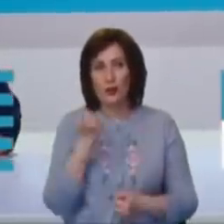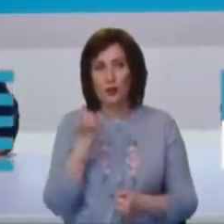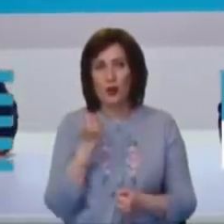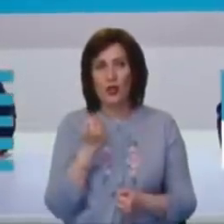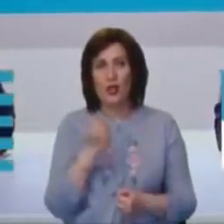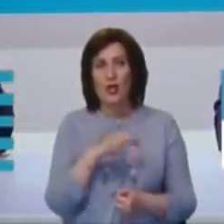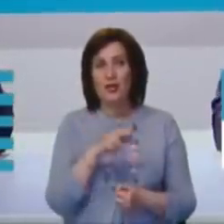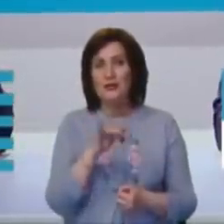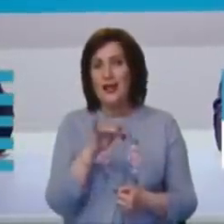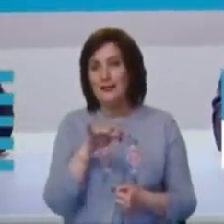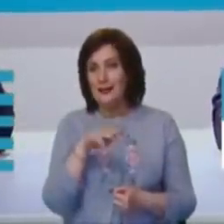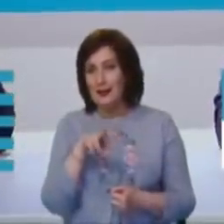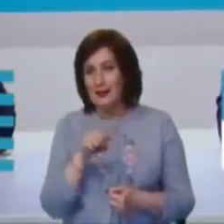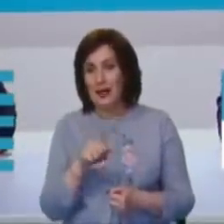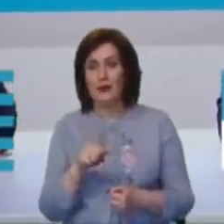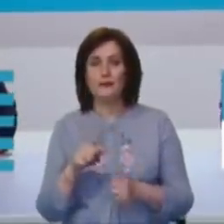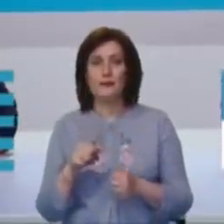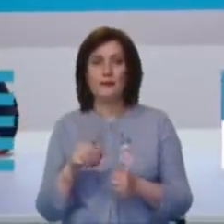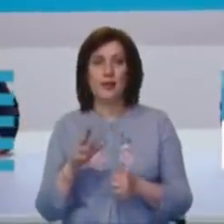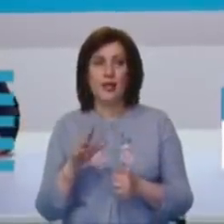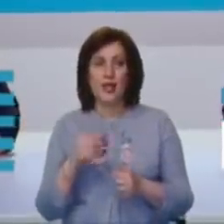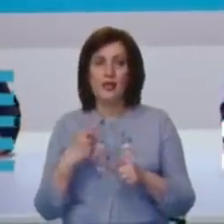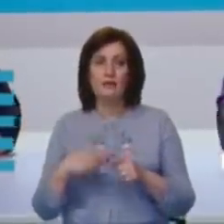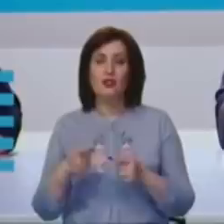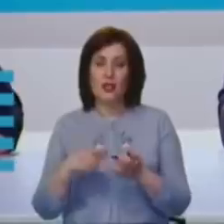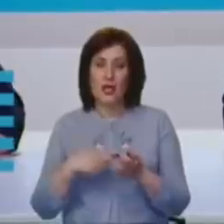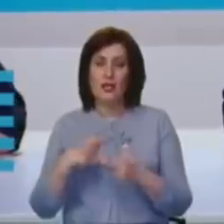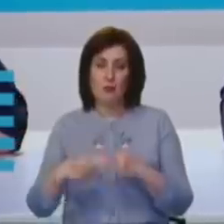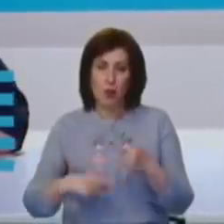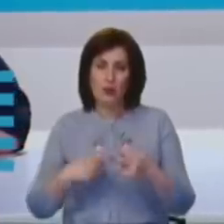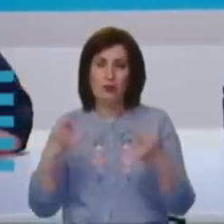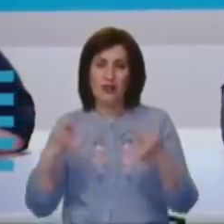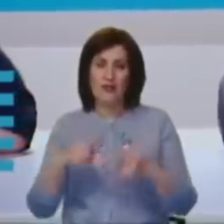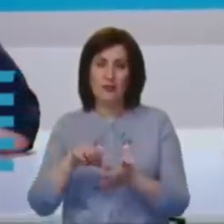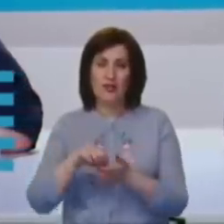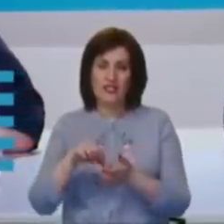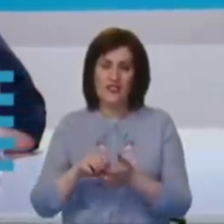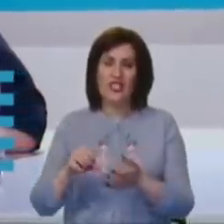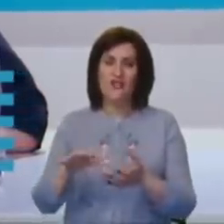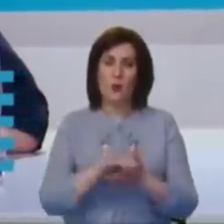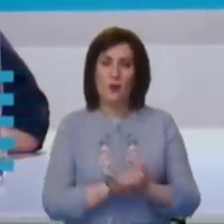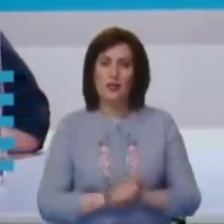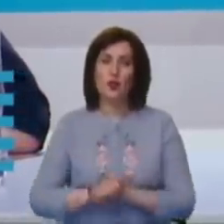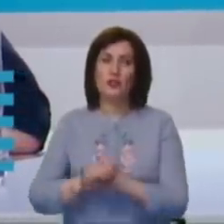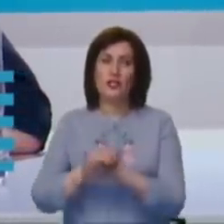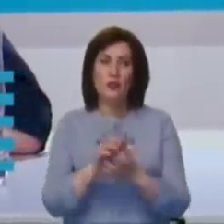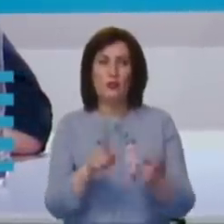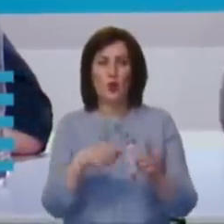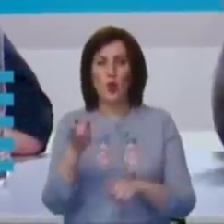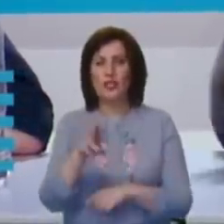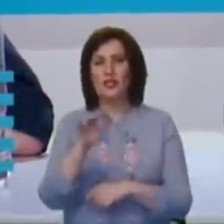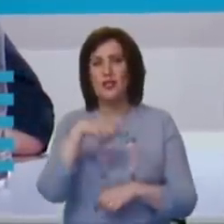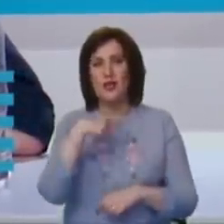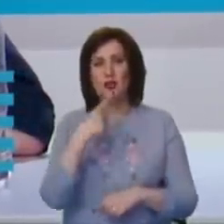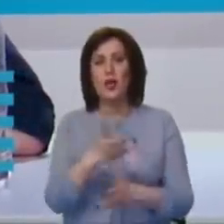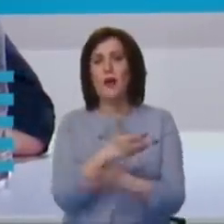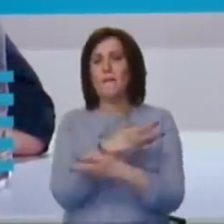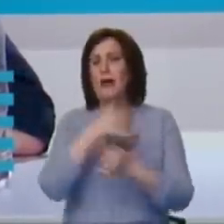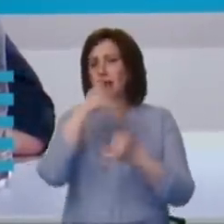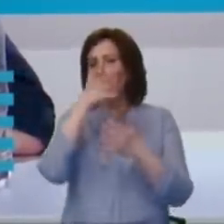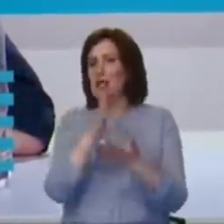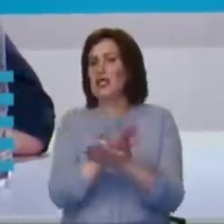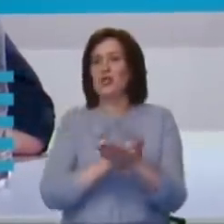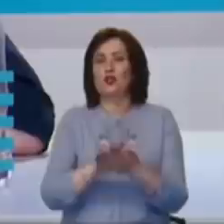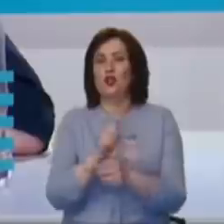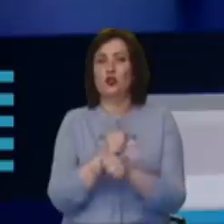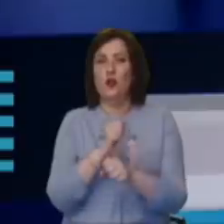Данила, по-друге, уже який поспіль ефір, представники Європейської солідарності приходять і кажуть, ми не могли нічого зробити